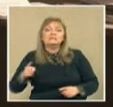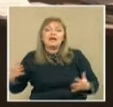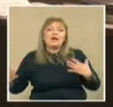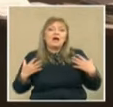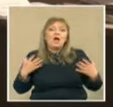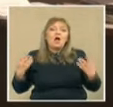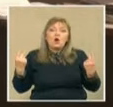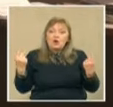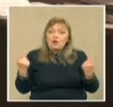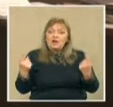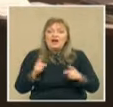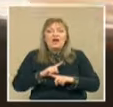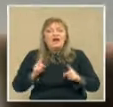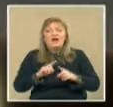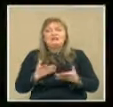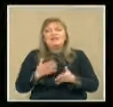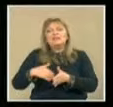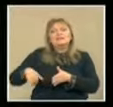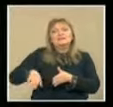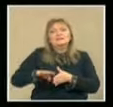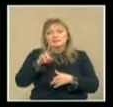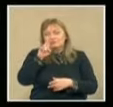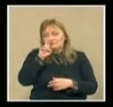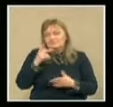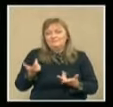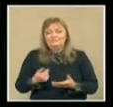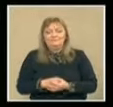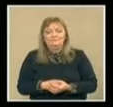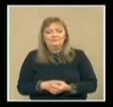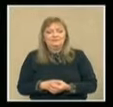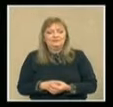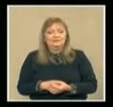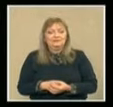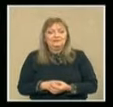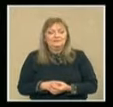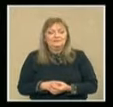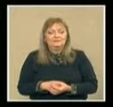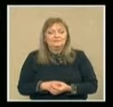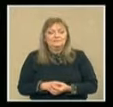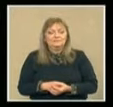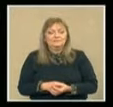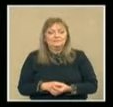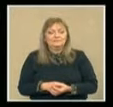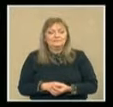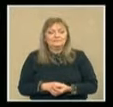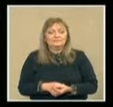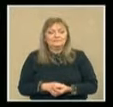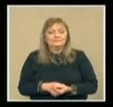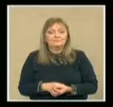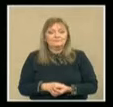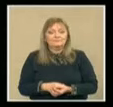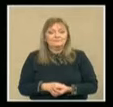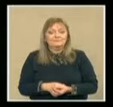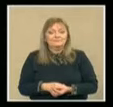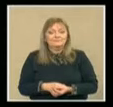а никакви такива метър. Сладко до неко стана като лястовичка бие вкъщи. Аз